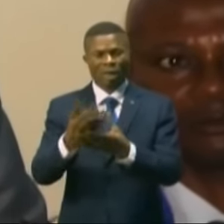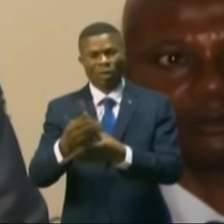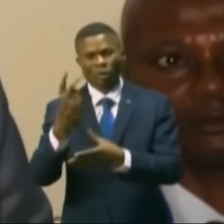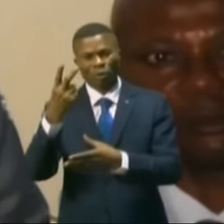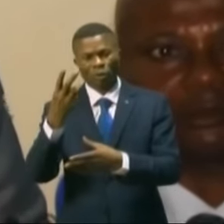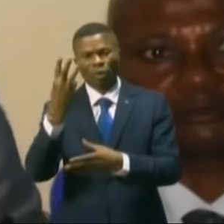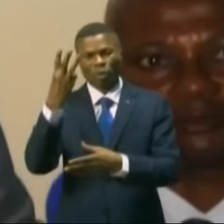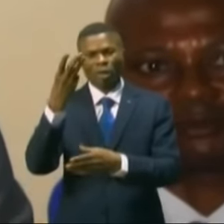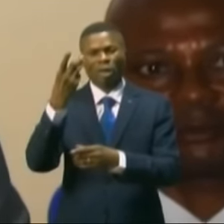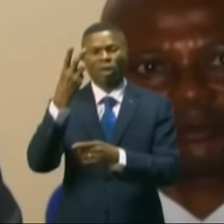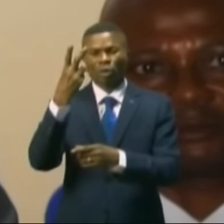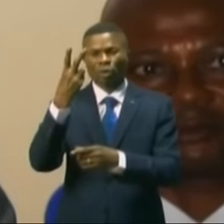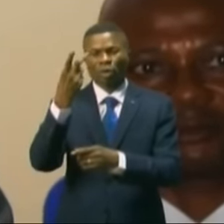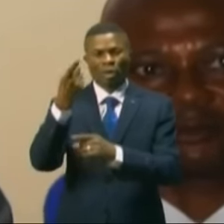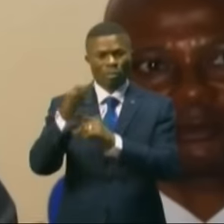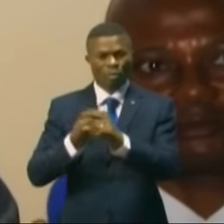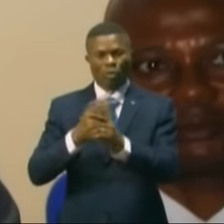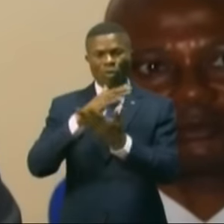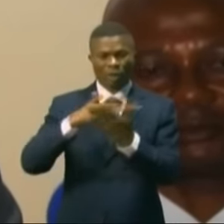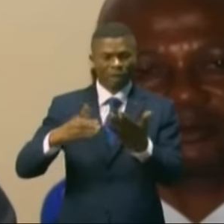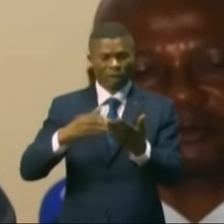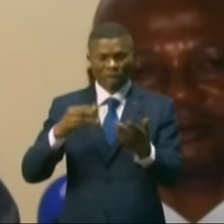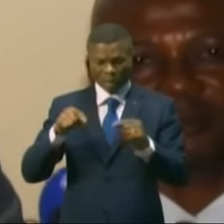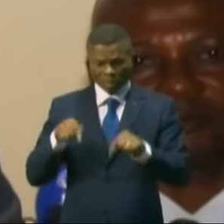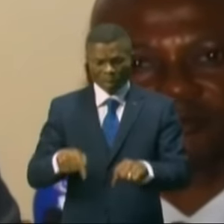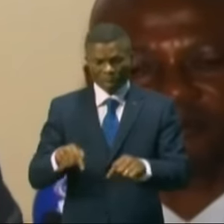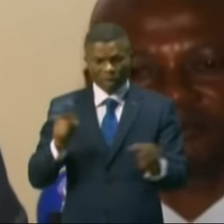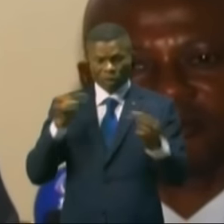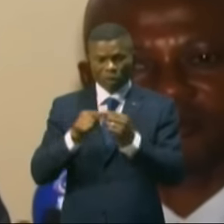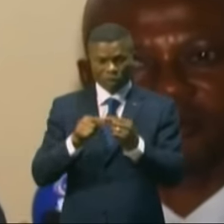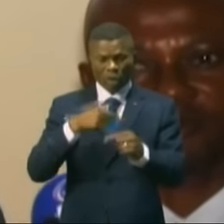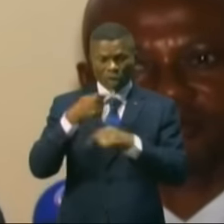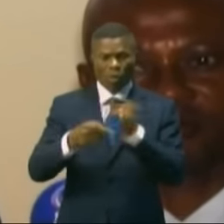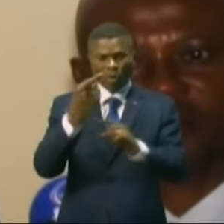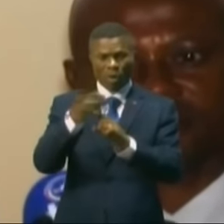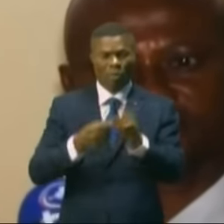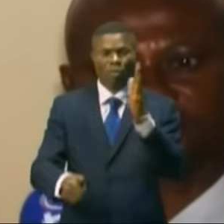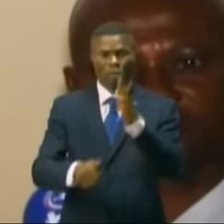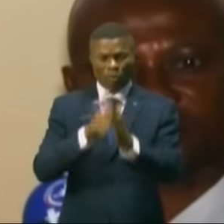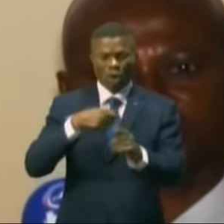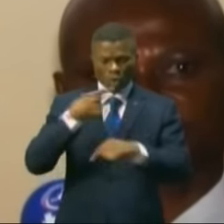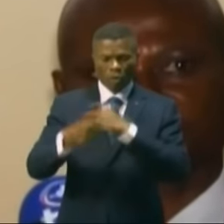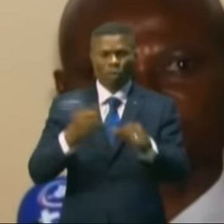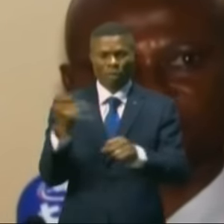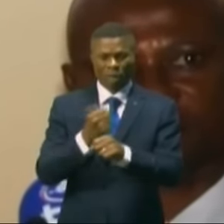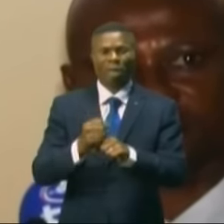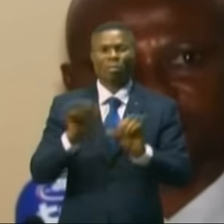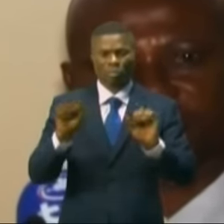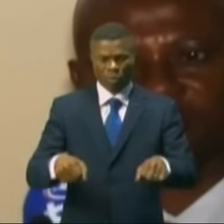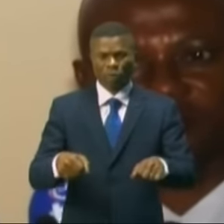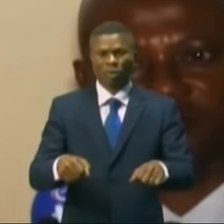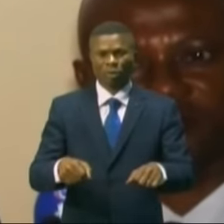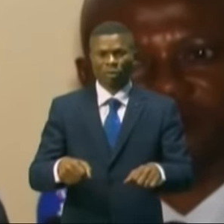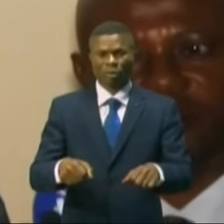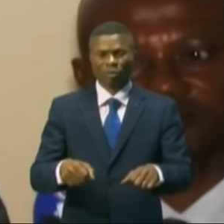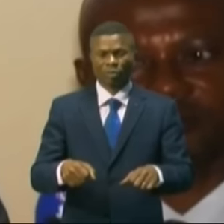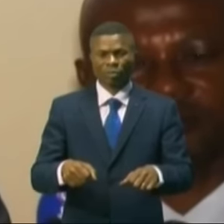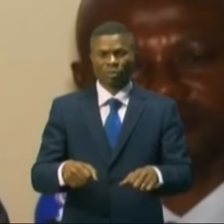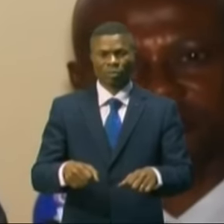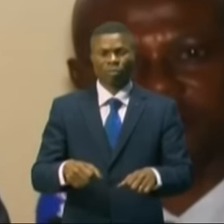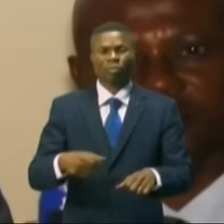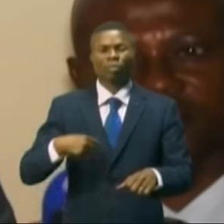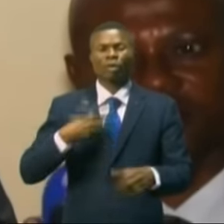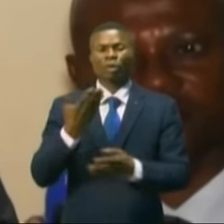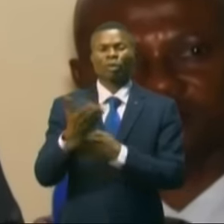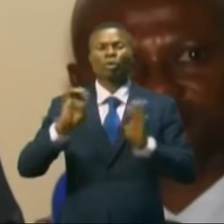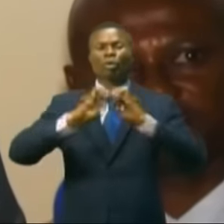mois et demi. Donc d'ici début novembre, le démarrage des travaux peut être effectif par la notification de l'entreprise